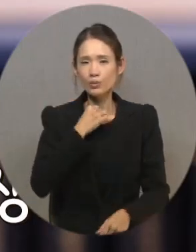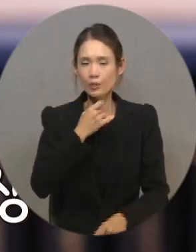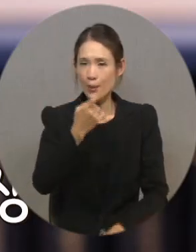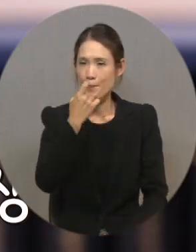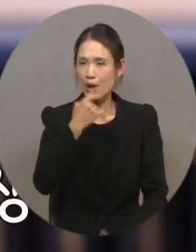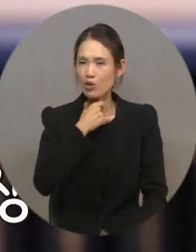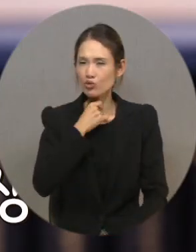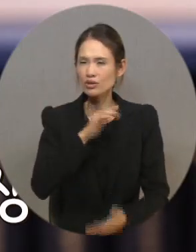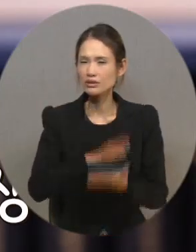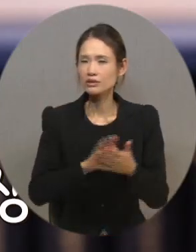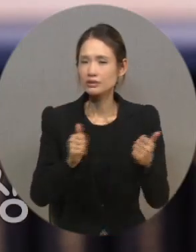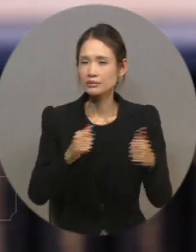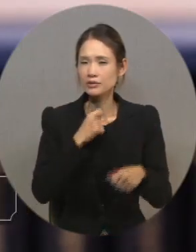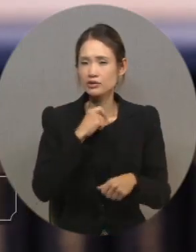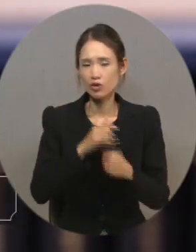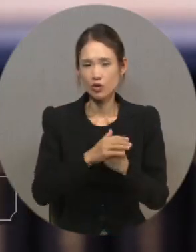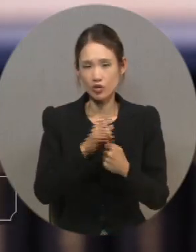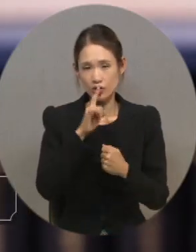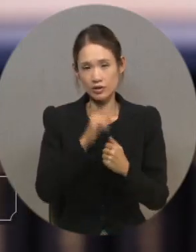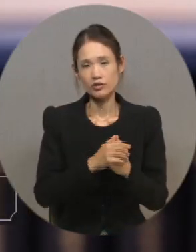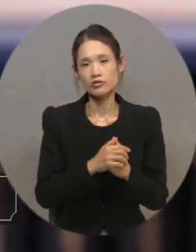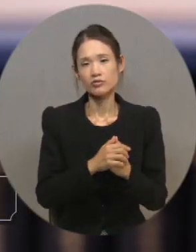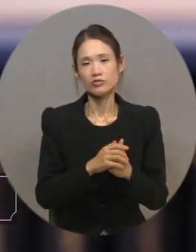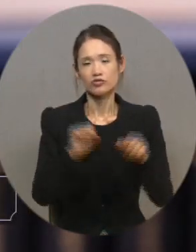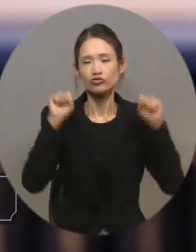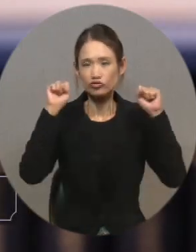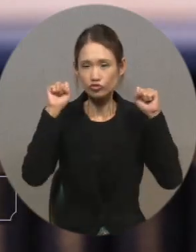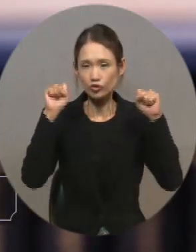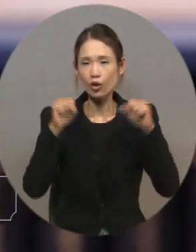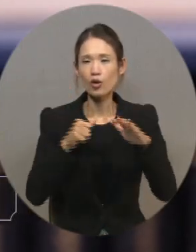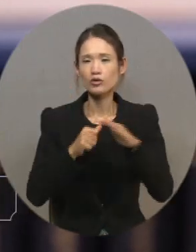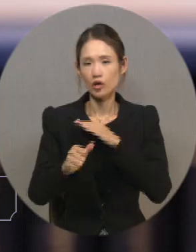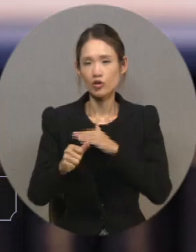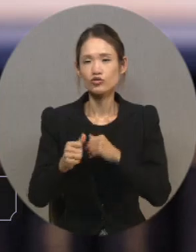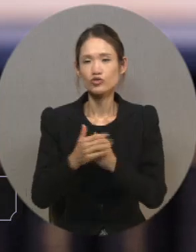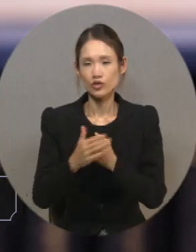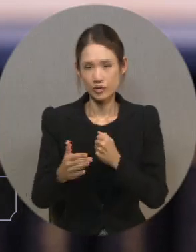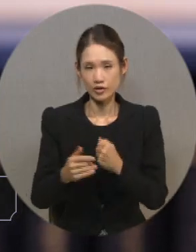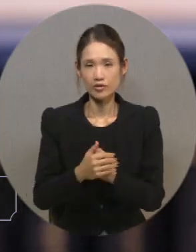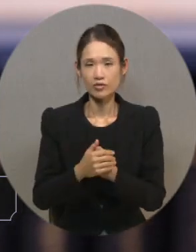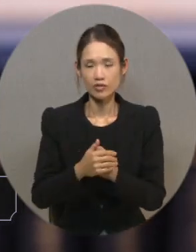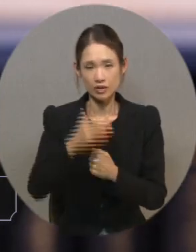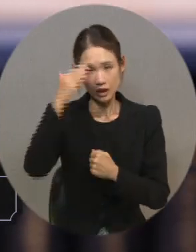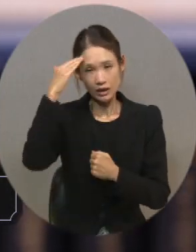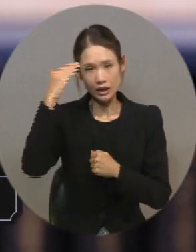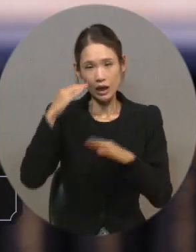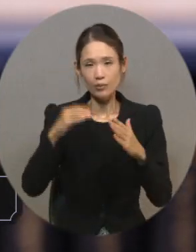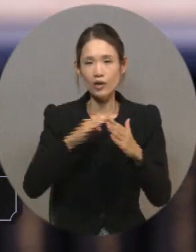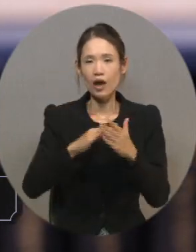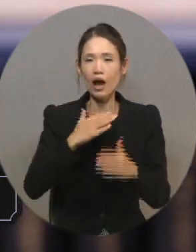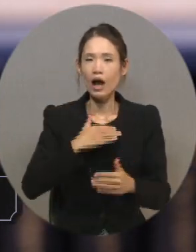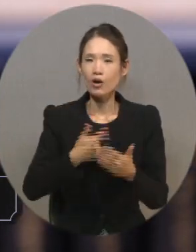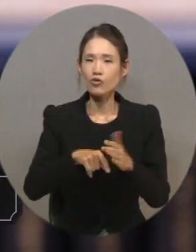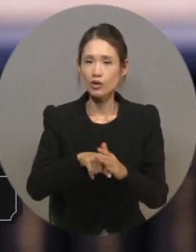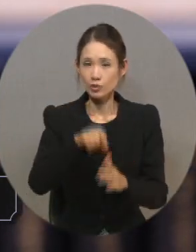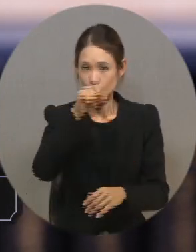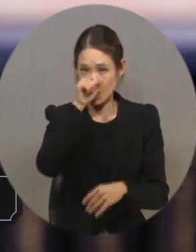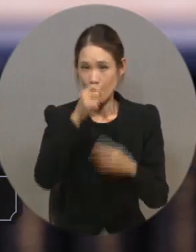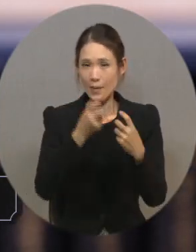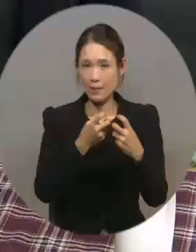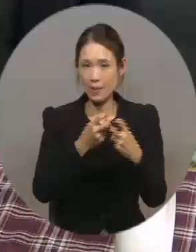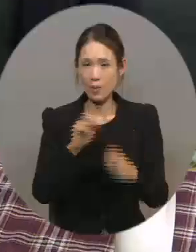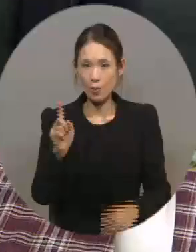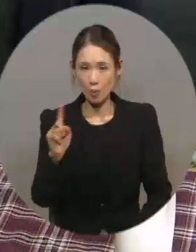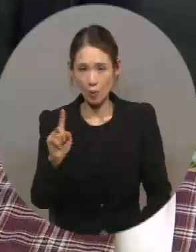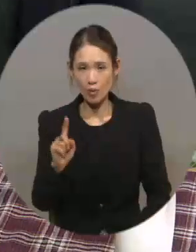하는 열정이 막 생겨요. 그리고 저는 운동선수였기 때문에 좀 대한민국을 알아가기 위해서는 어떤 게 좋을까 해서 좀